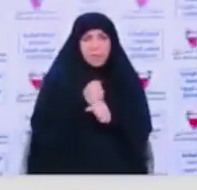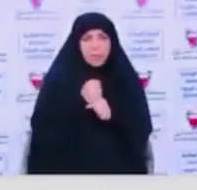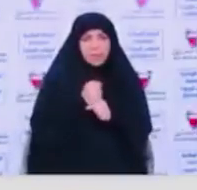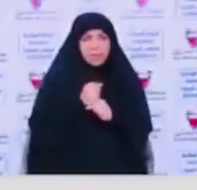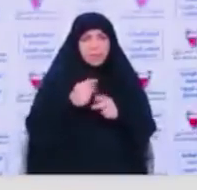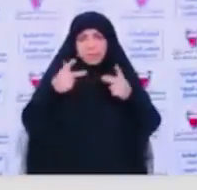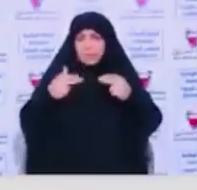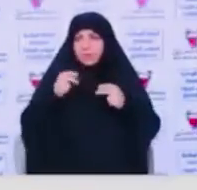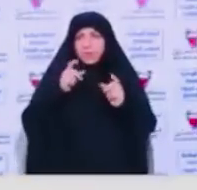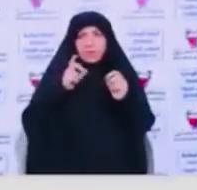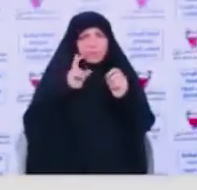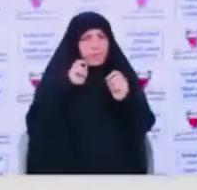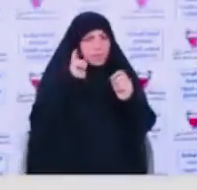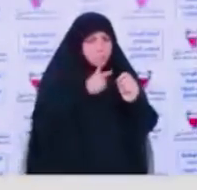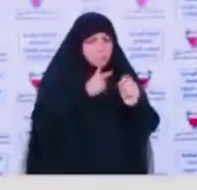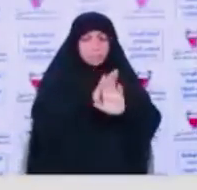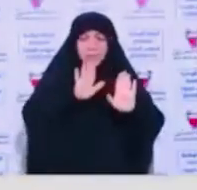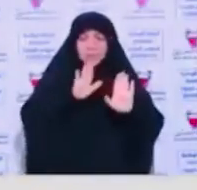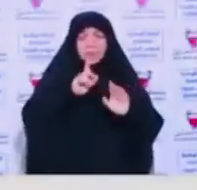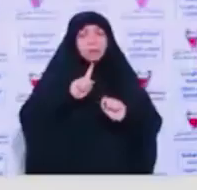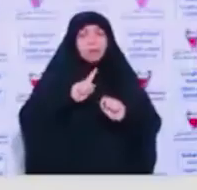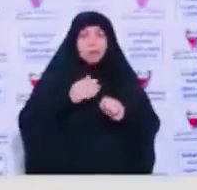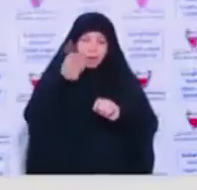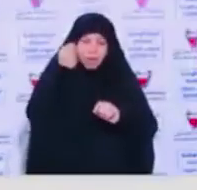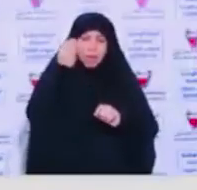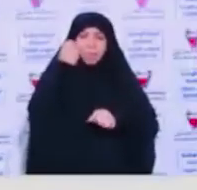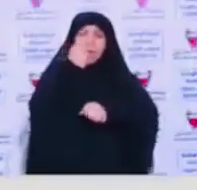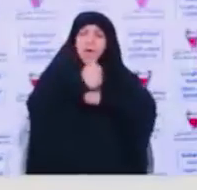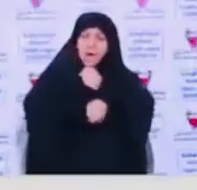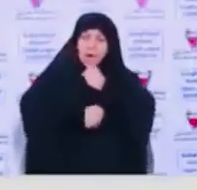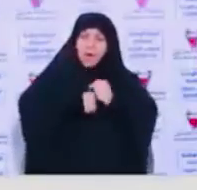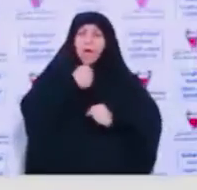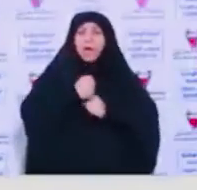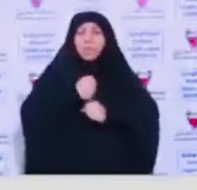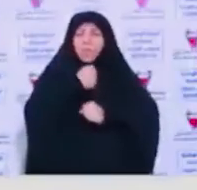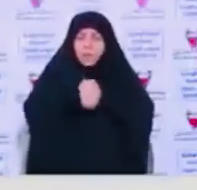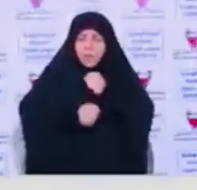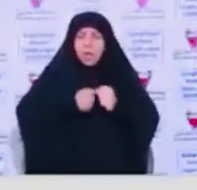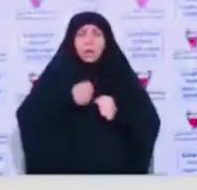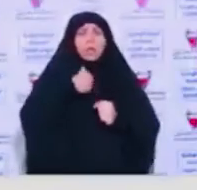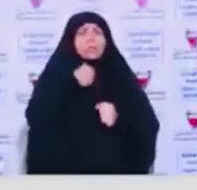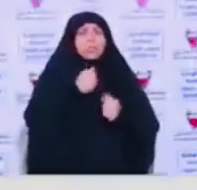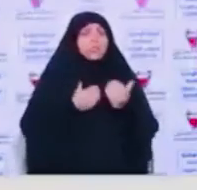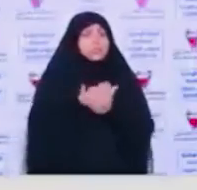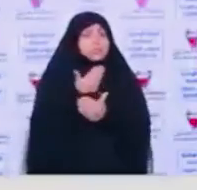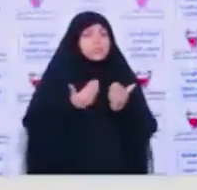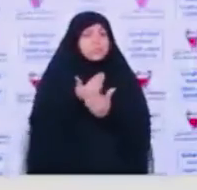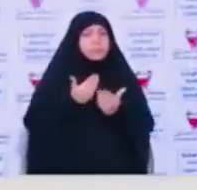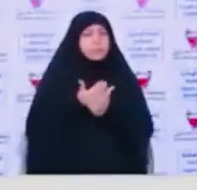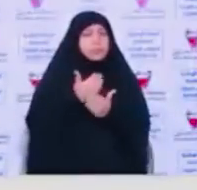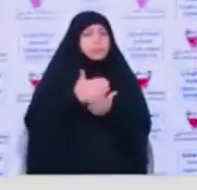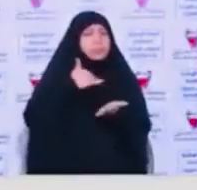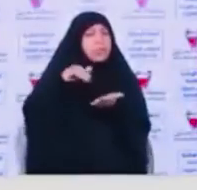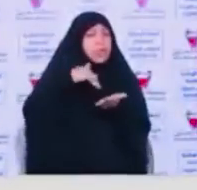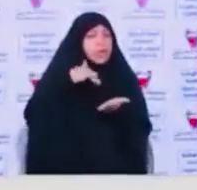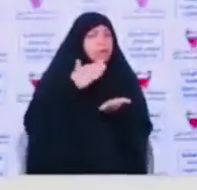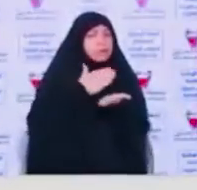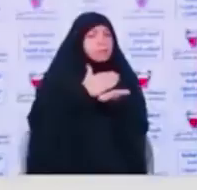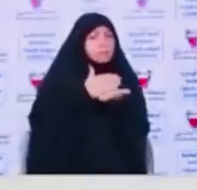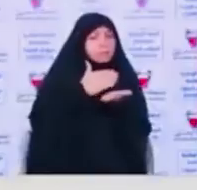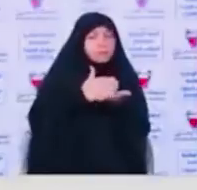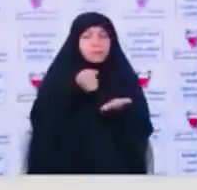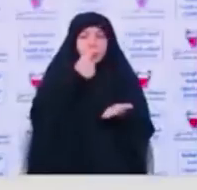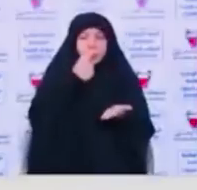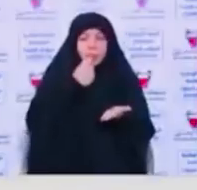الانتشار من هذا الفيروس، ولكن فعلا سباق في تحديث سبل العلاج اللي خلت